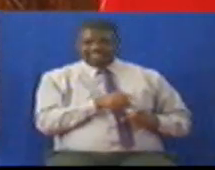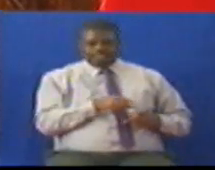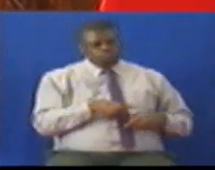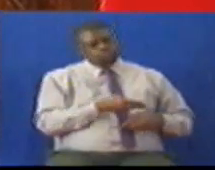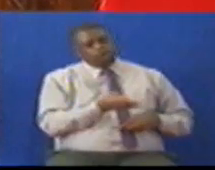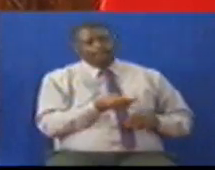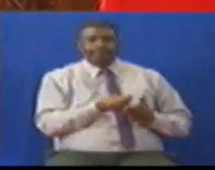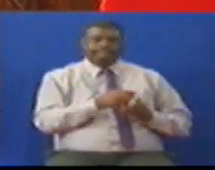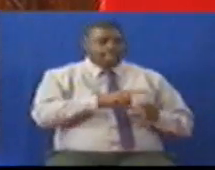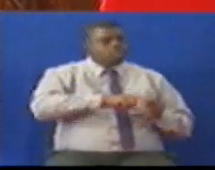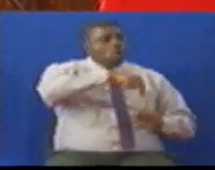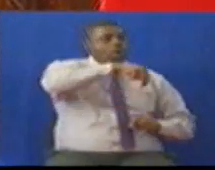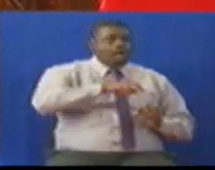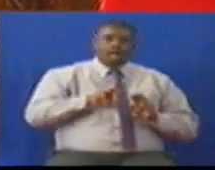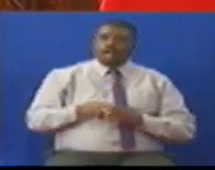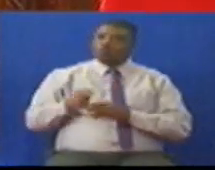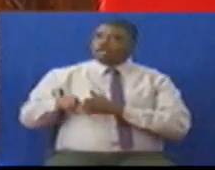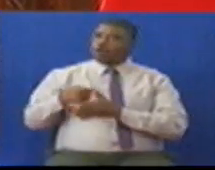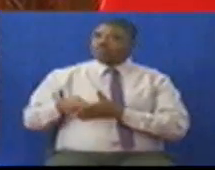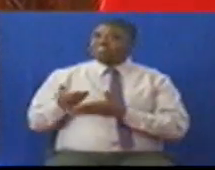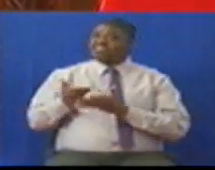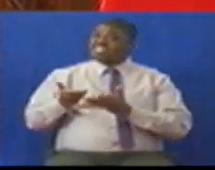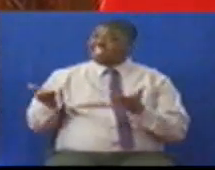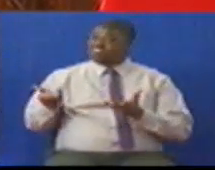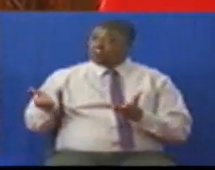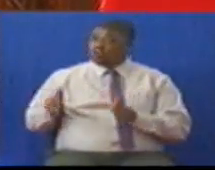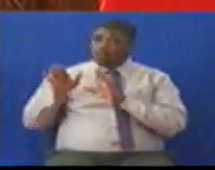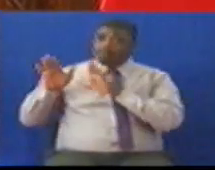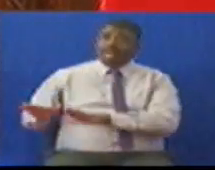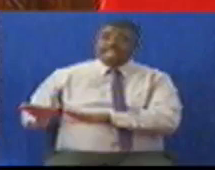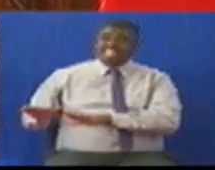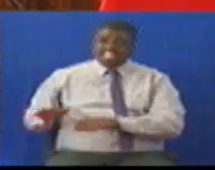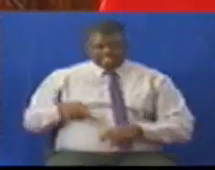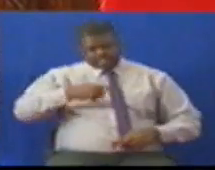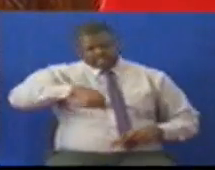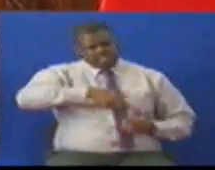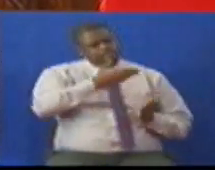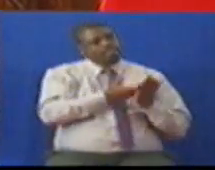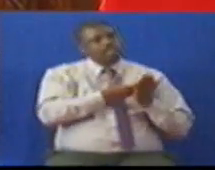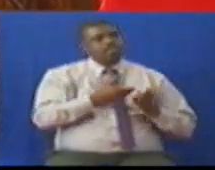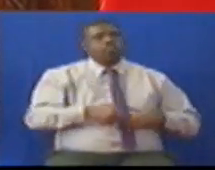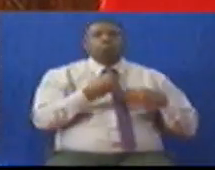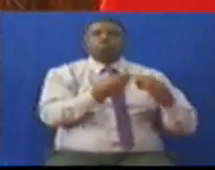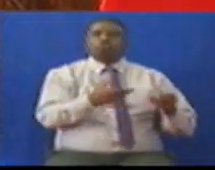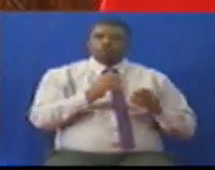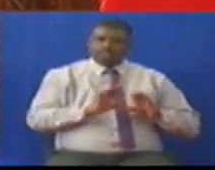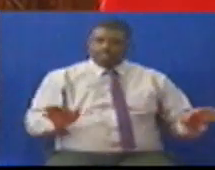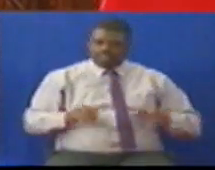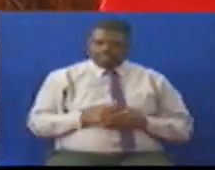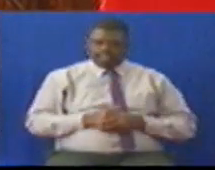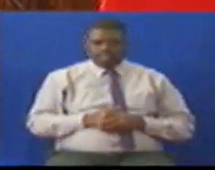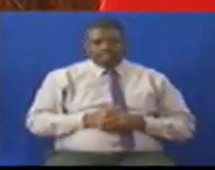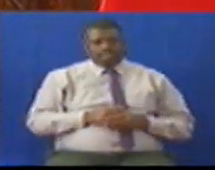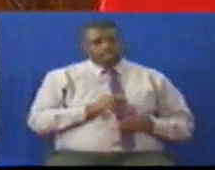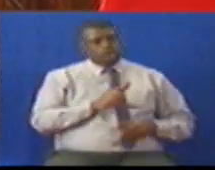ya soda au nauli, vinginevyo unasota. Kwa hiyo kambi ya rasmi ya upinzani tumetoa mapendekezo ambayo yako Roman 1